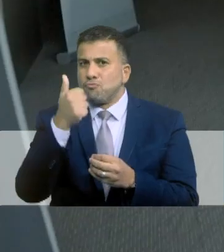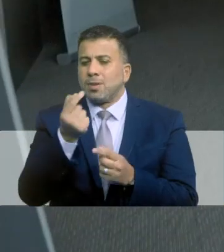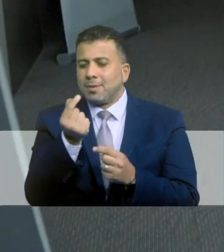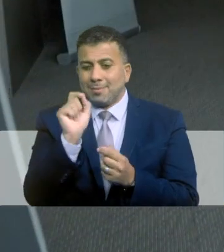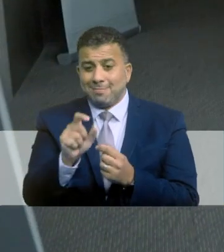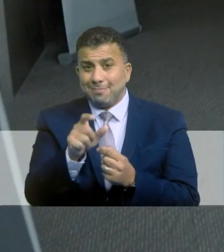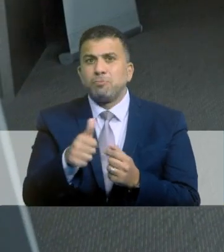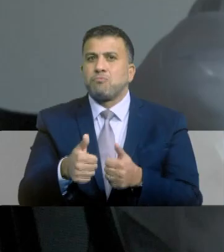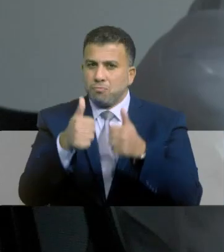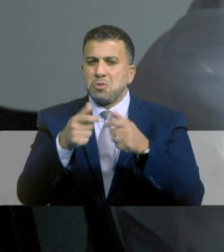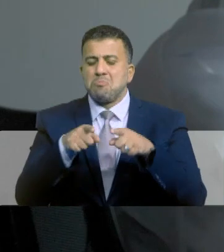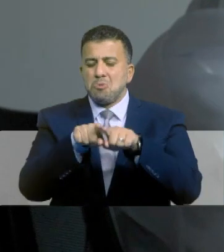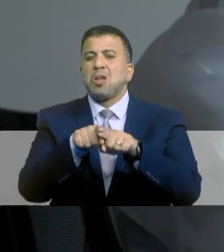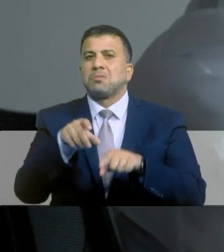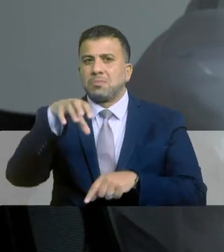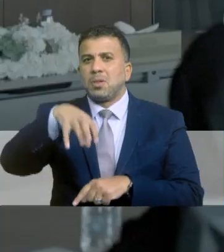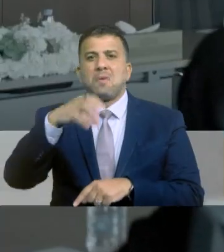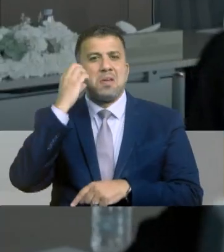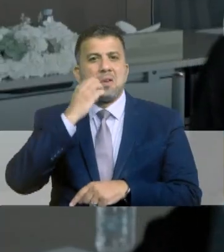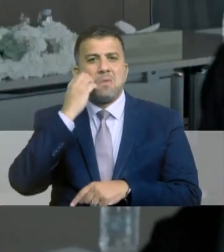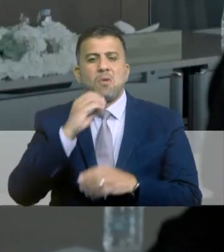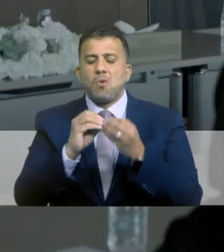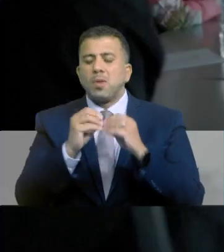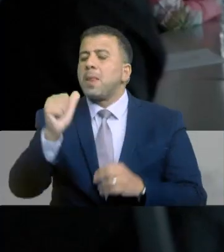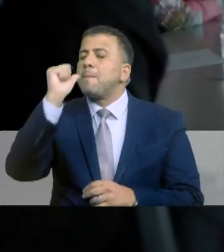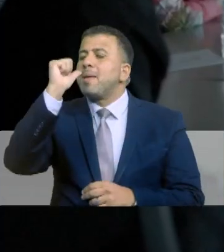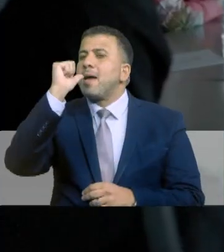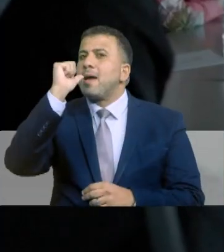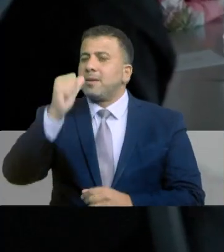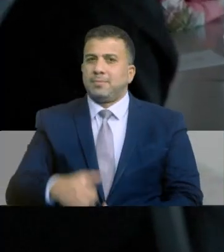المناخيه وتتناسب مع اجواء الدوله ونوعيه المياه